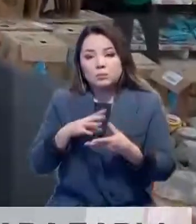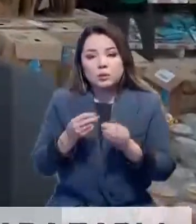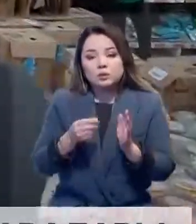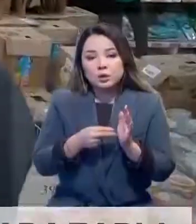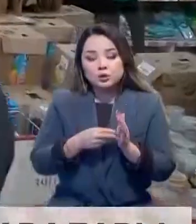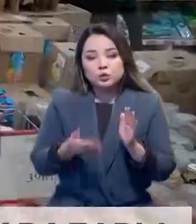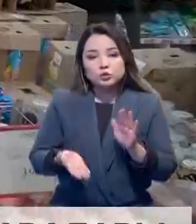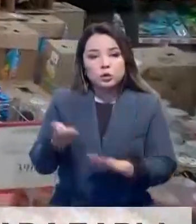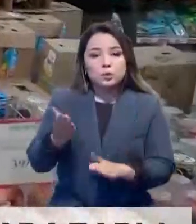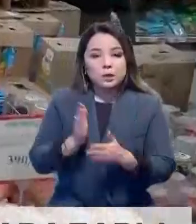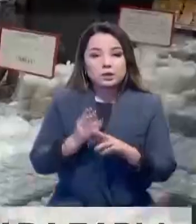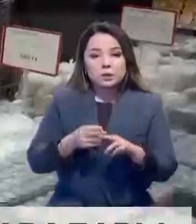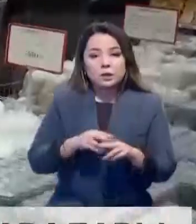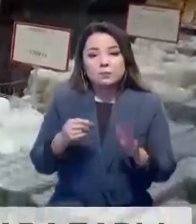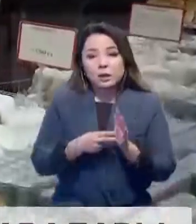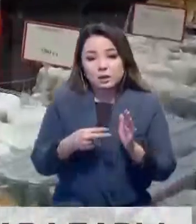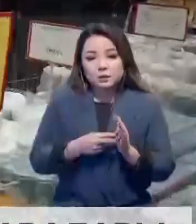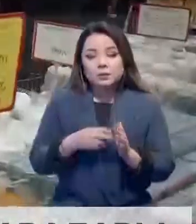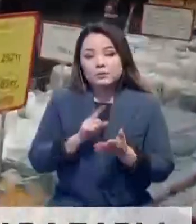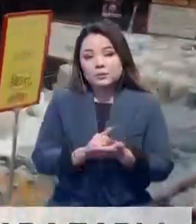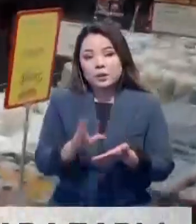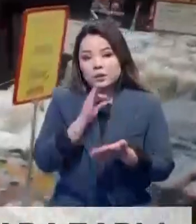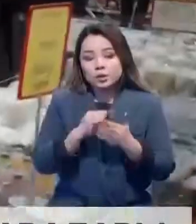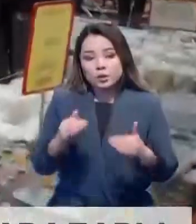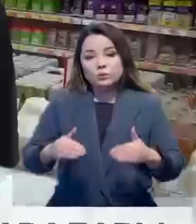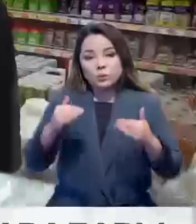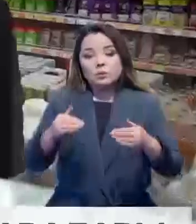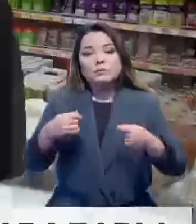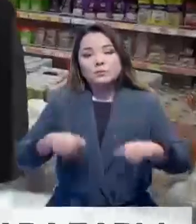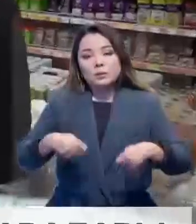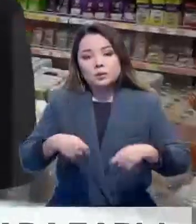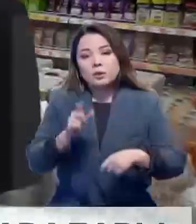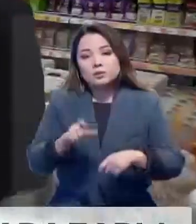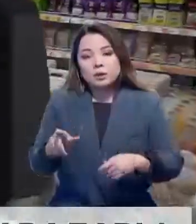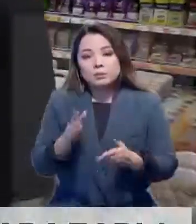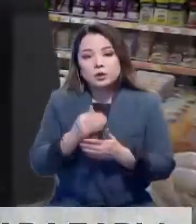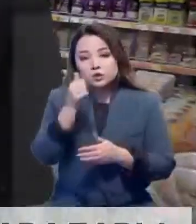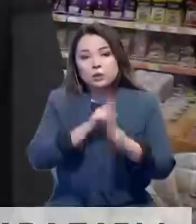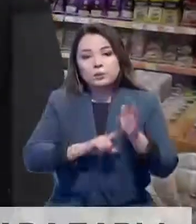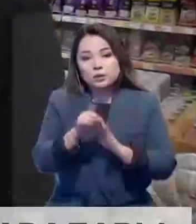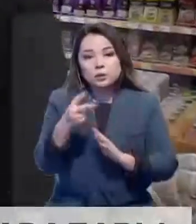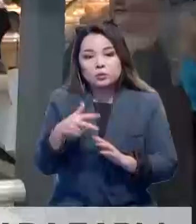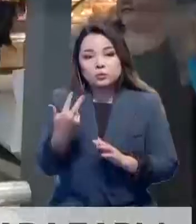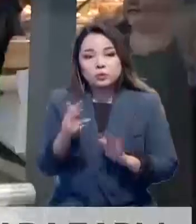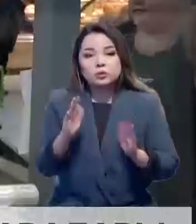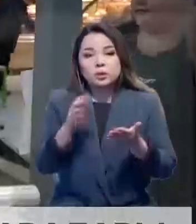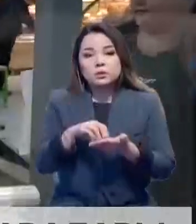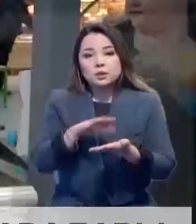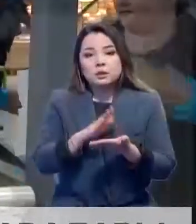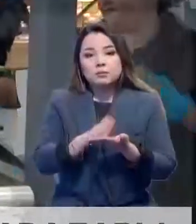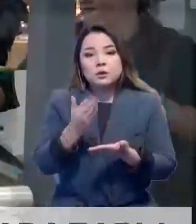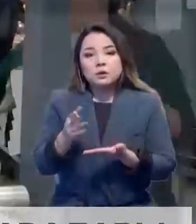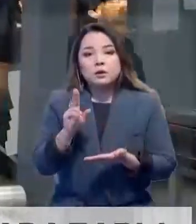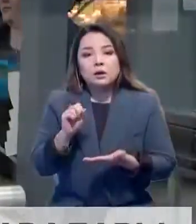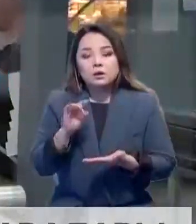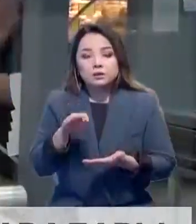жоғары болып тұр. Одан бөлек бағаны негізсіз өсіретін саудагерлер де бар. Жыл басынан бері осындай 33 жағдай тіркелген.